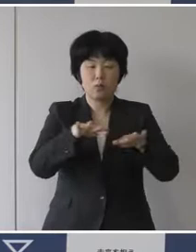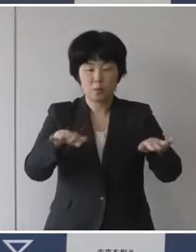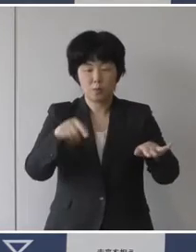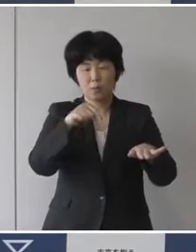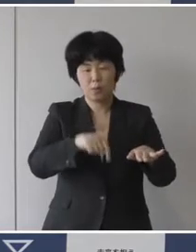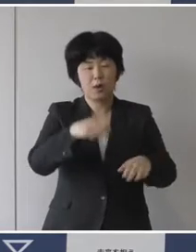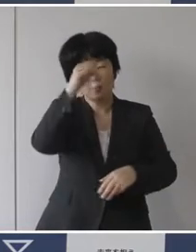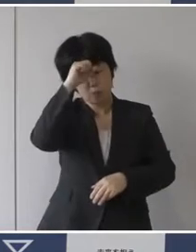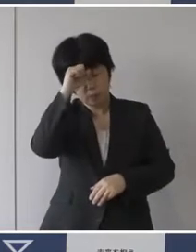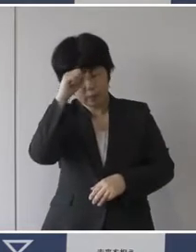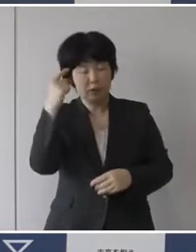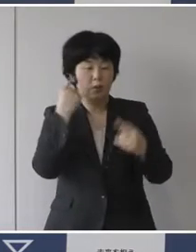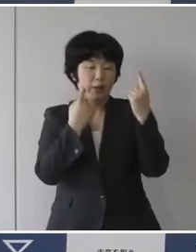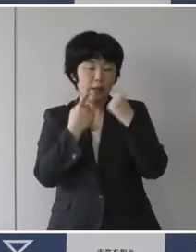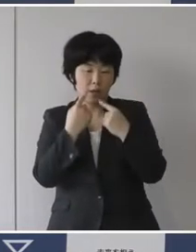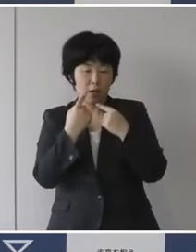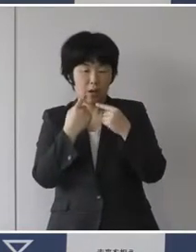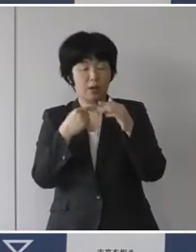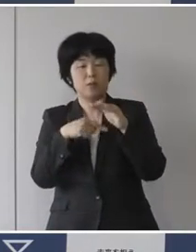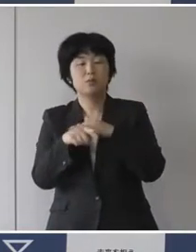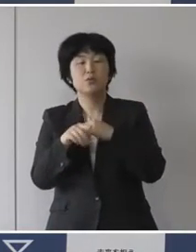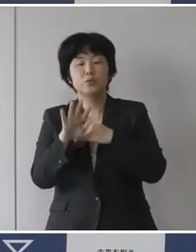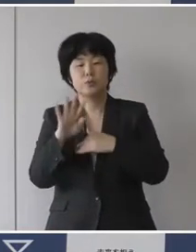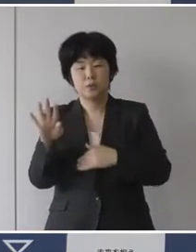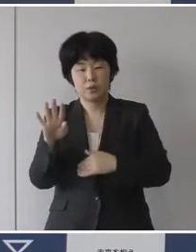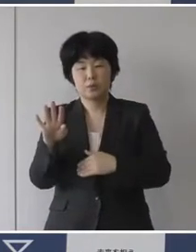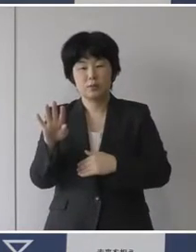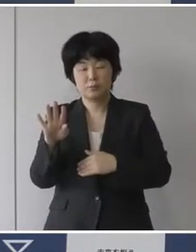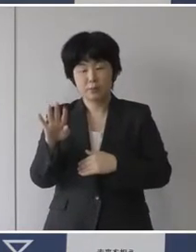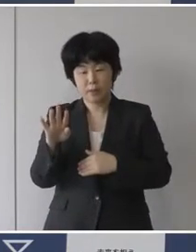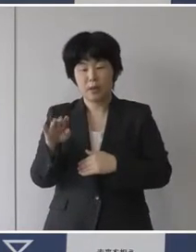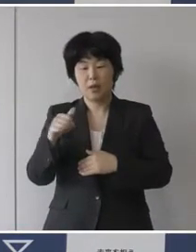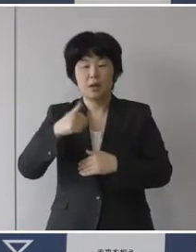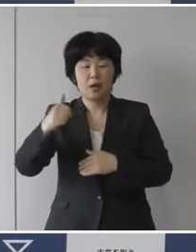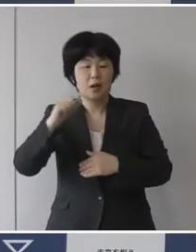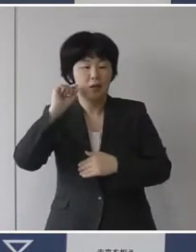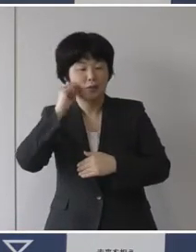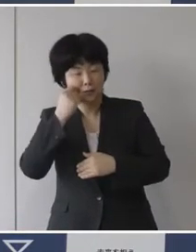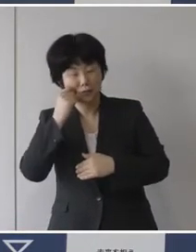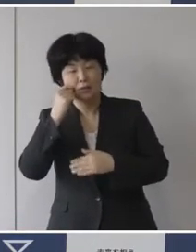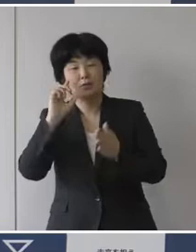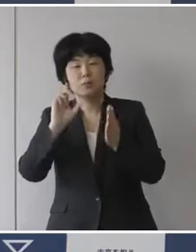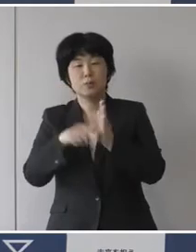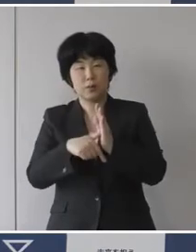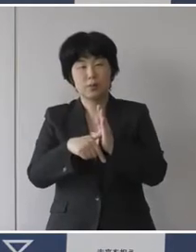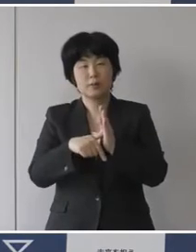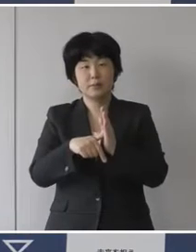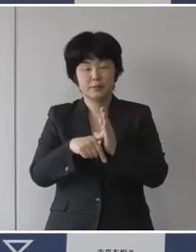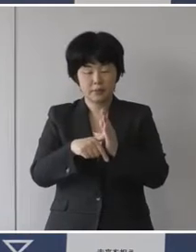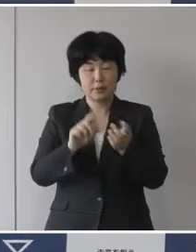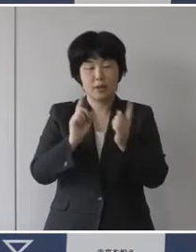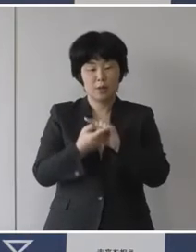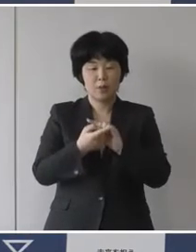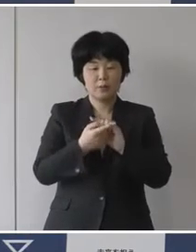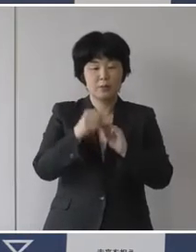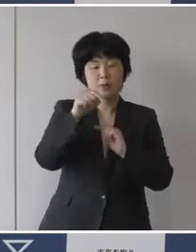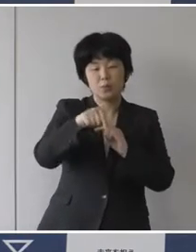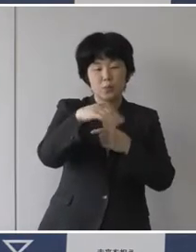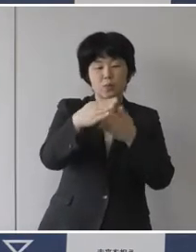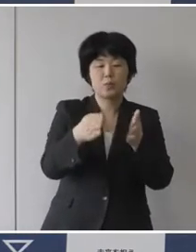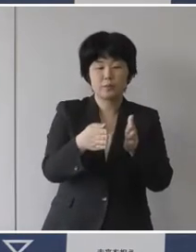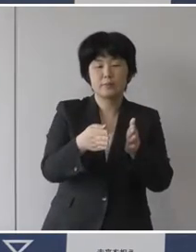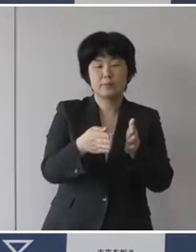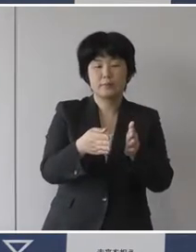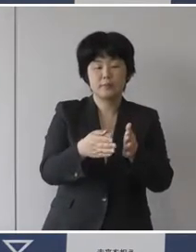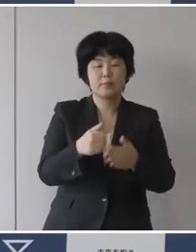で通えないときに一時的にお子さんをお預かりをする施設であります。この今市内にはですね、